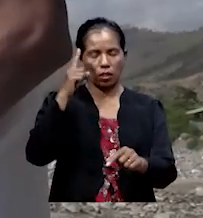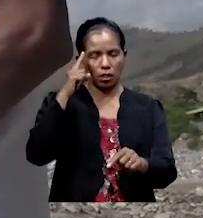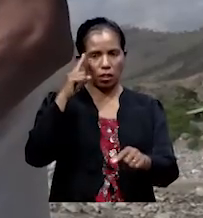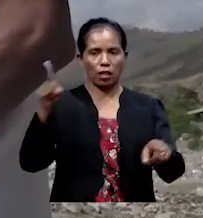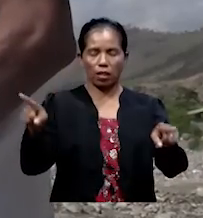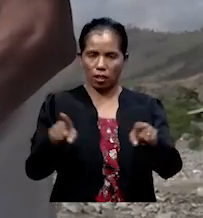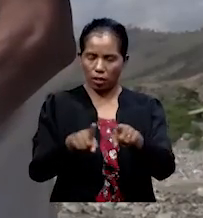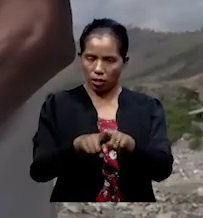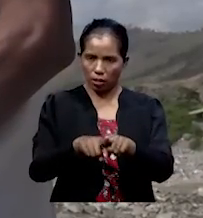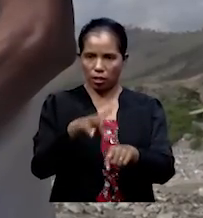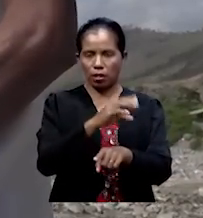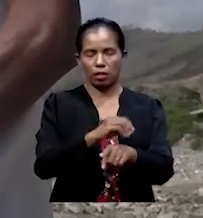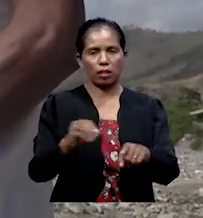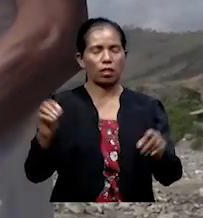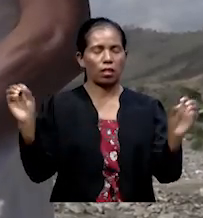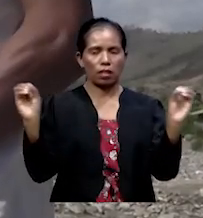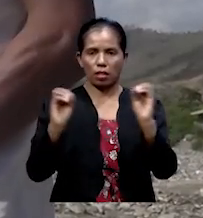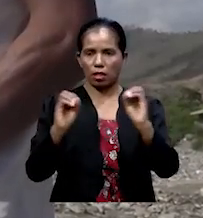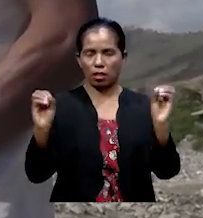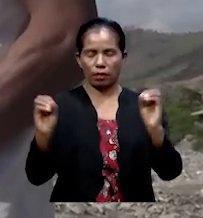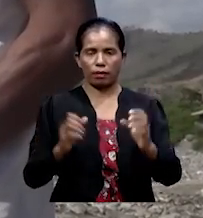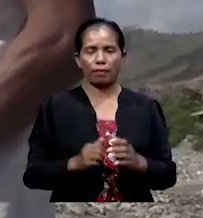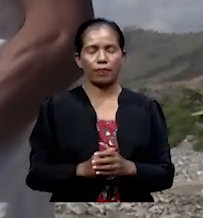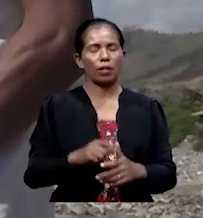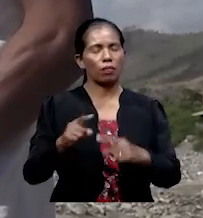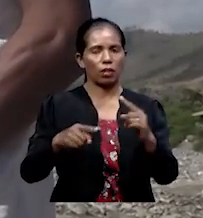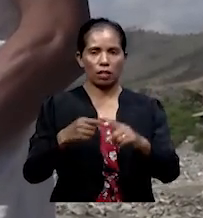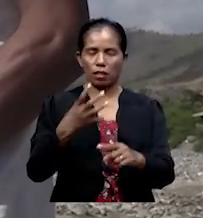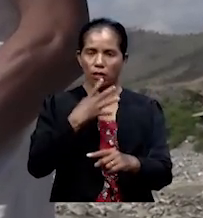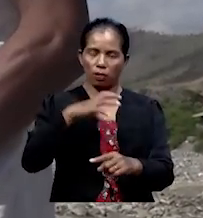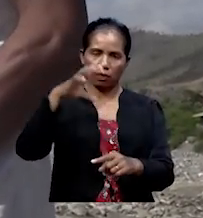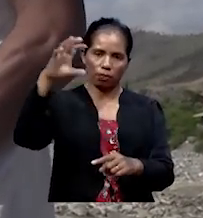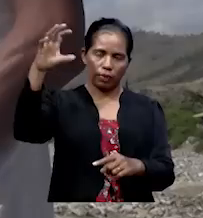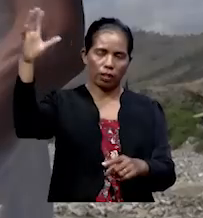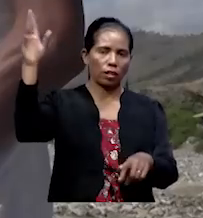hanesang mahobeng lakong laiha ain leut banyira loromatang hanas.